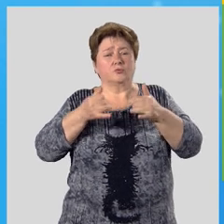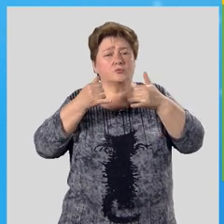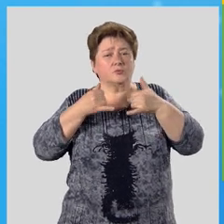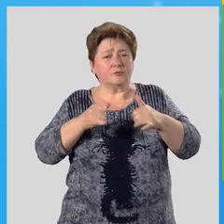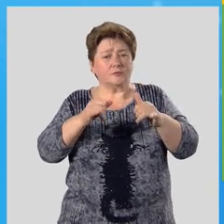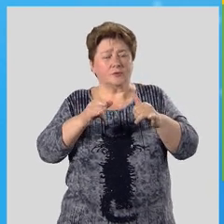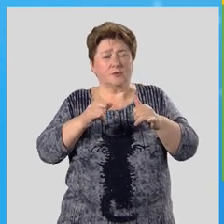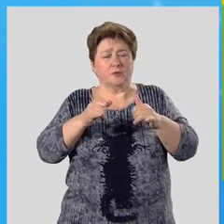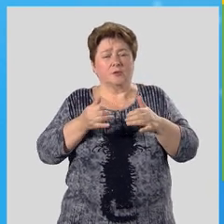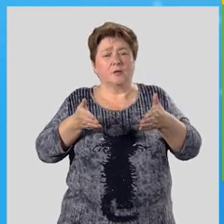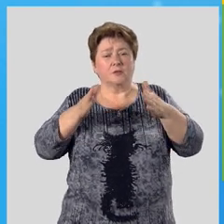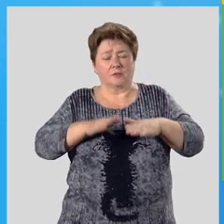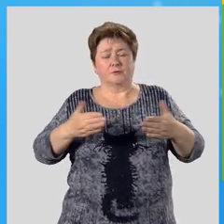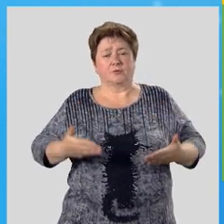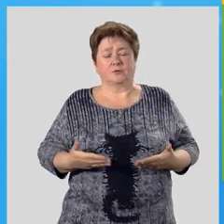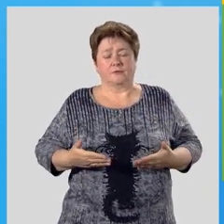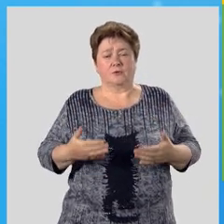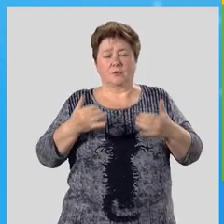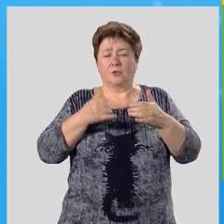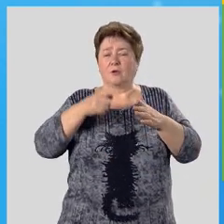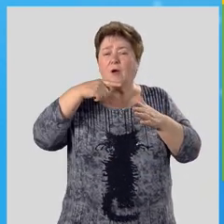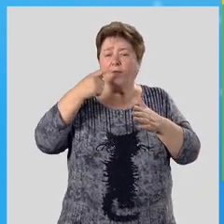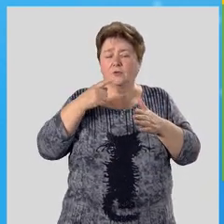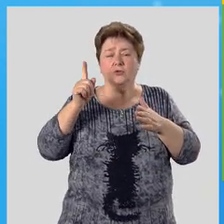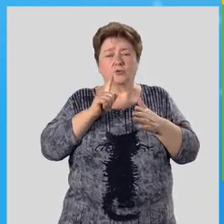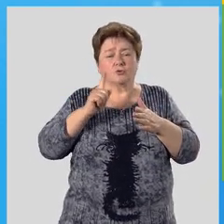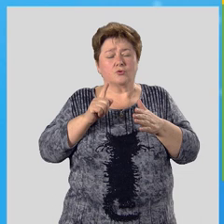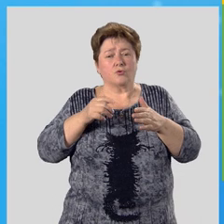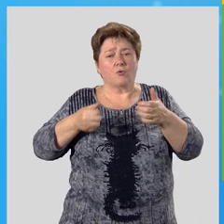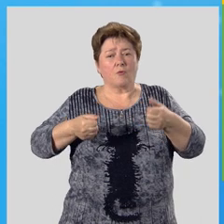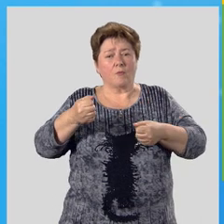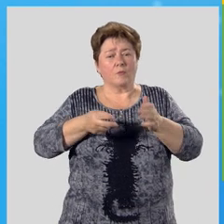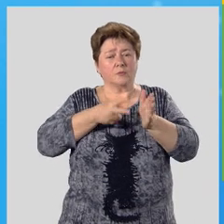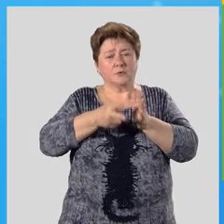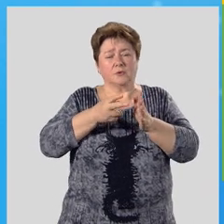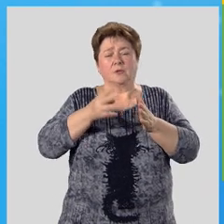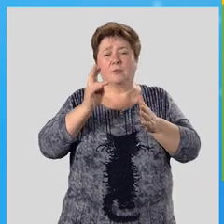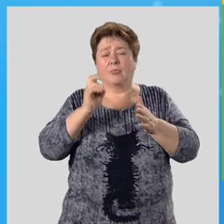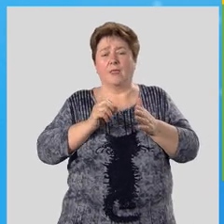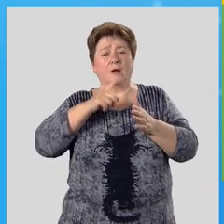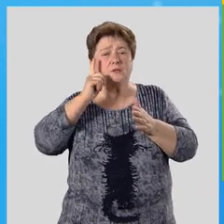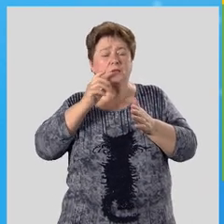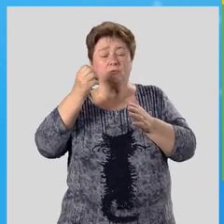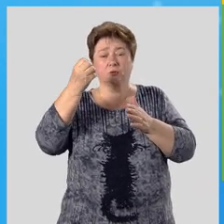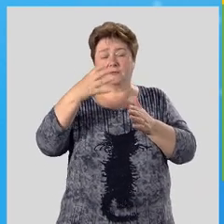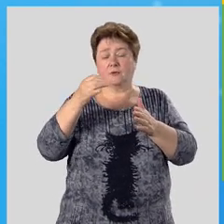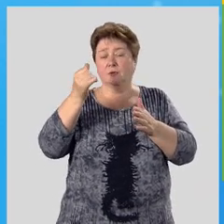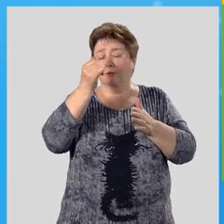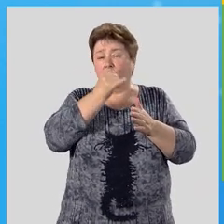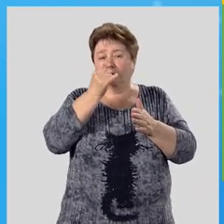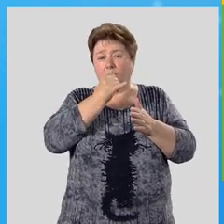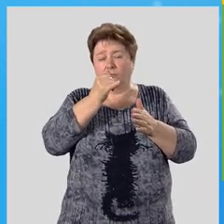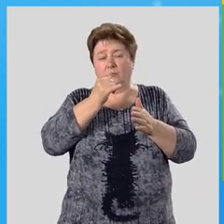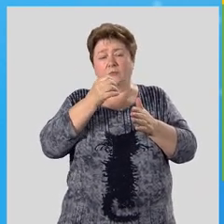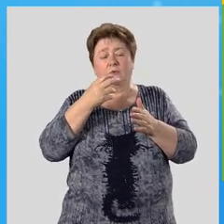чудом оставшийся в живых и уверявший, что вел состав на зеленый свет, мог не